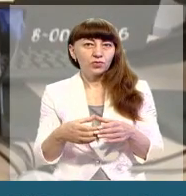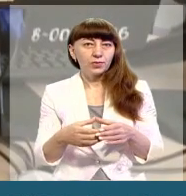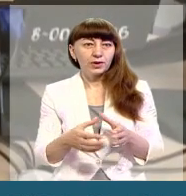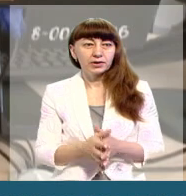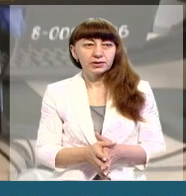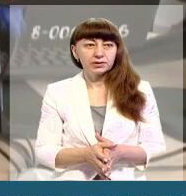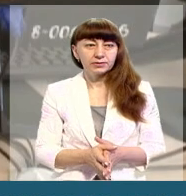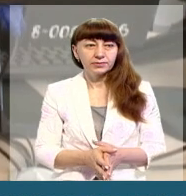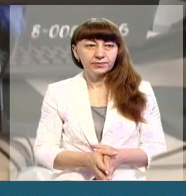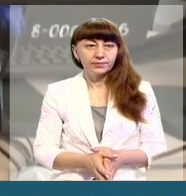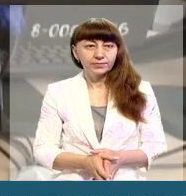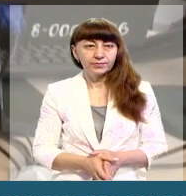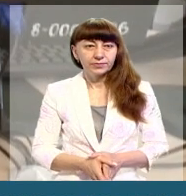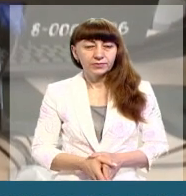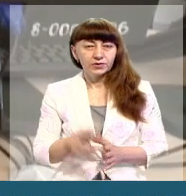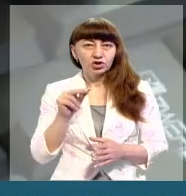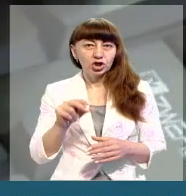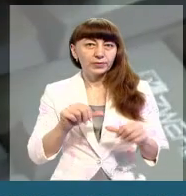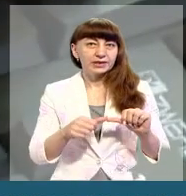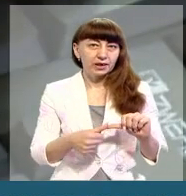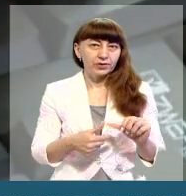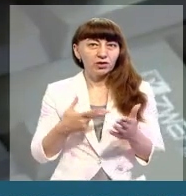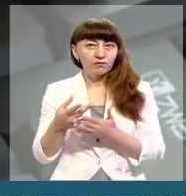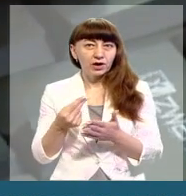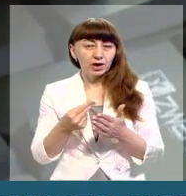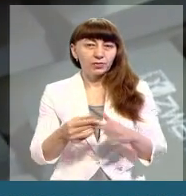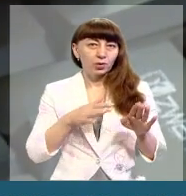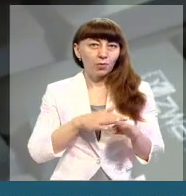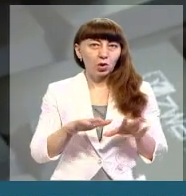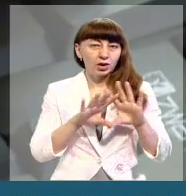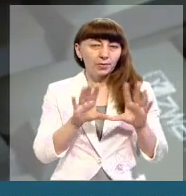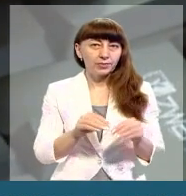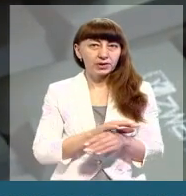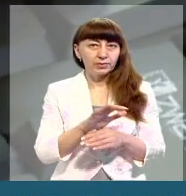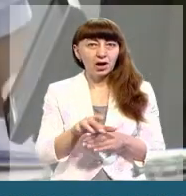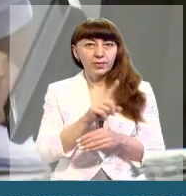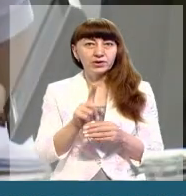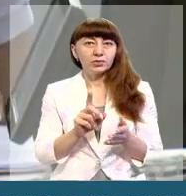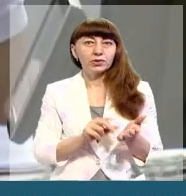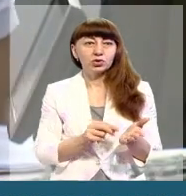болса, зейнет жасына жеткенде базалық зейнетақы төлемдерінің мөлшері соғұрлым көп болады.